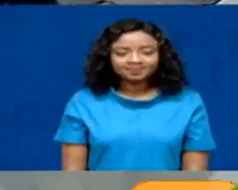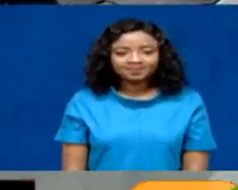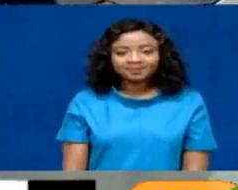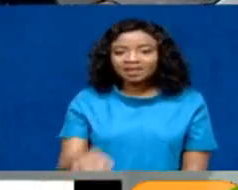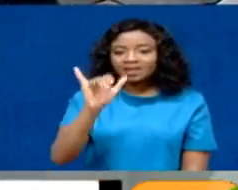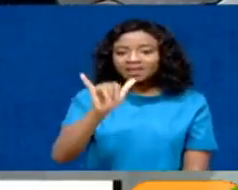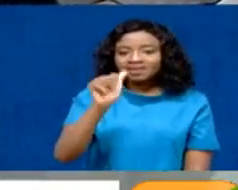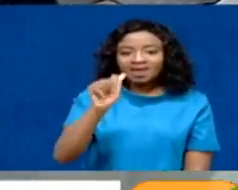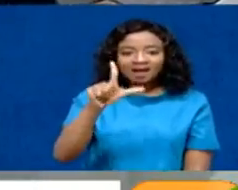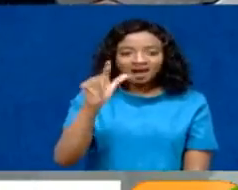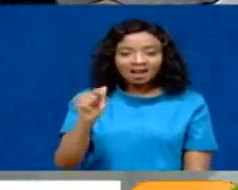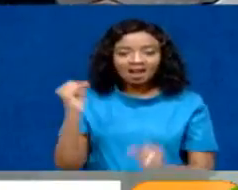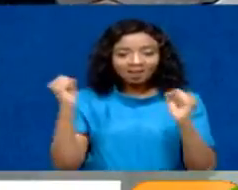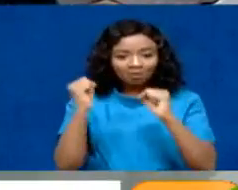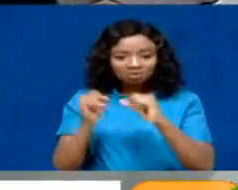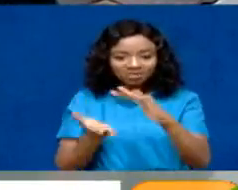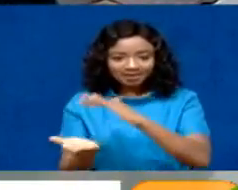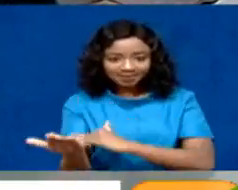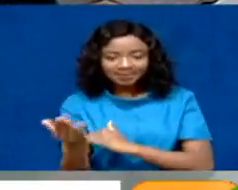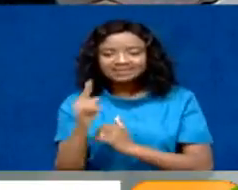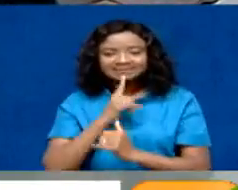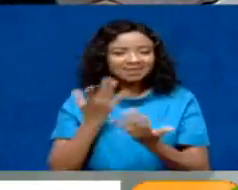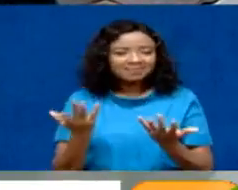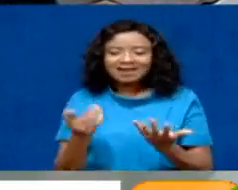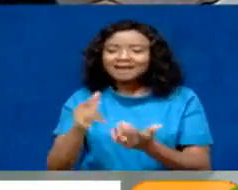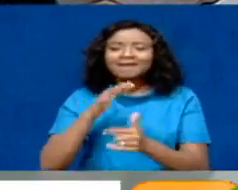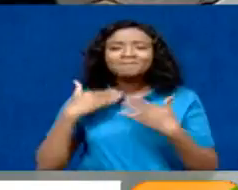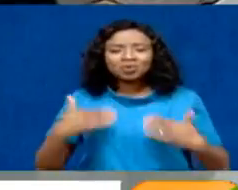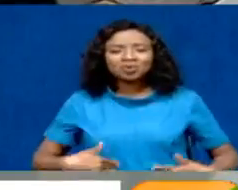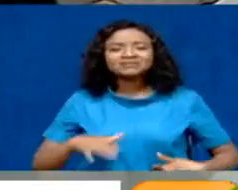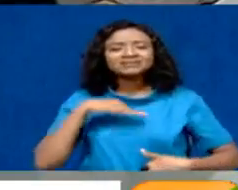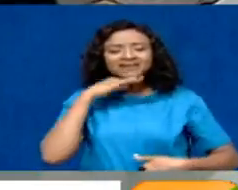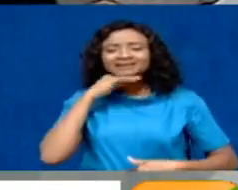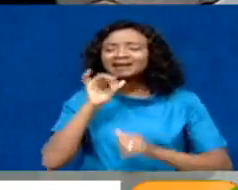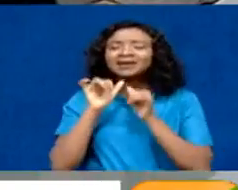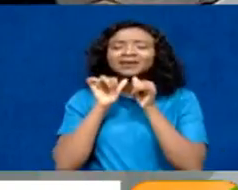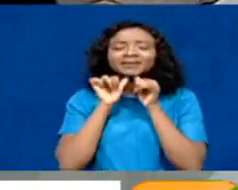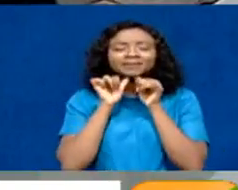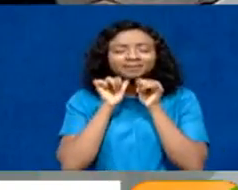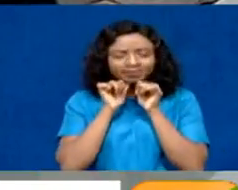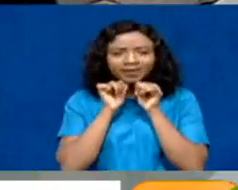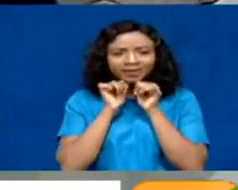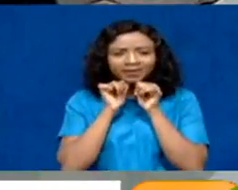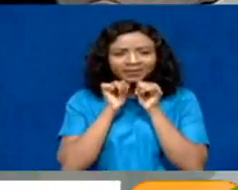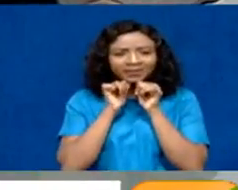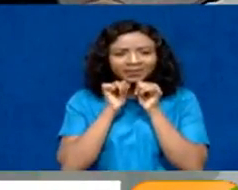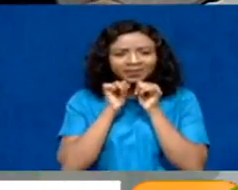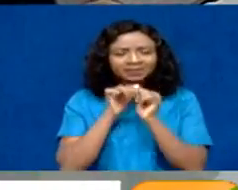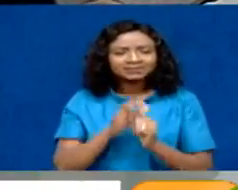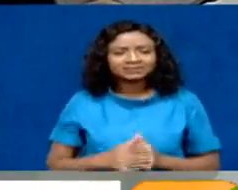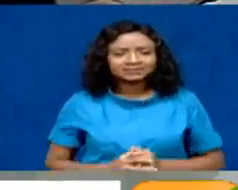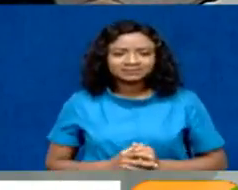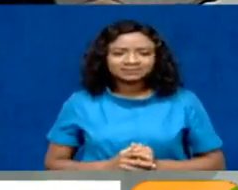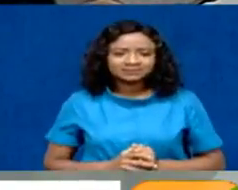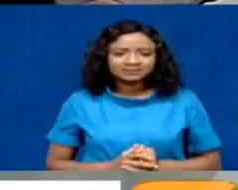Makafani ya Yala sasa inasema kwamba haina uwezo wa kuhifadhi miili mingine baada ya majokofu yao kuhifadhi maiti kuja pomoni.